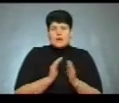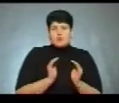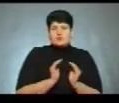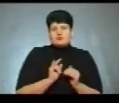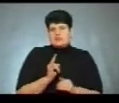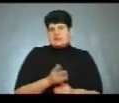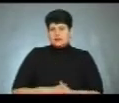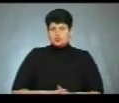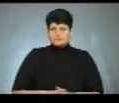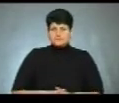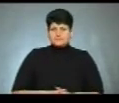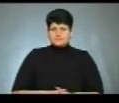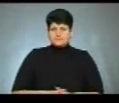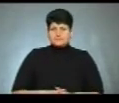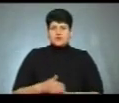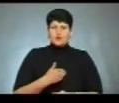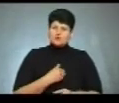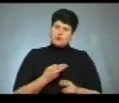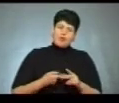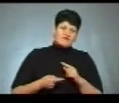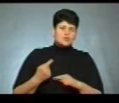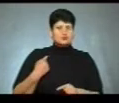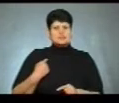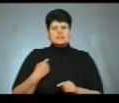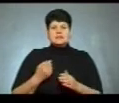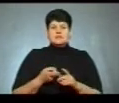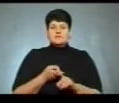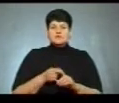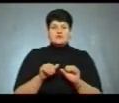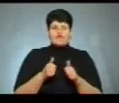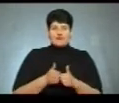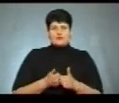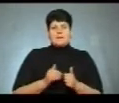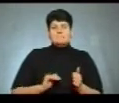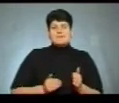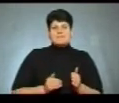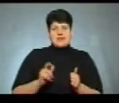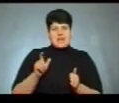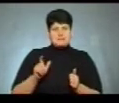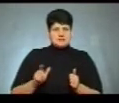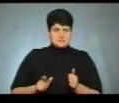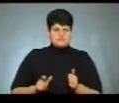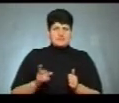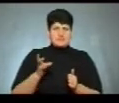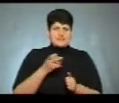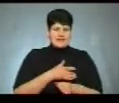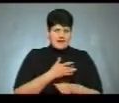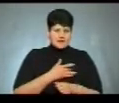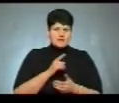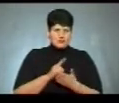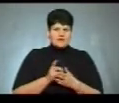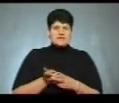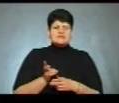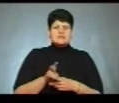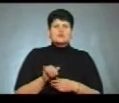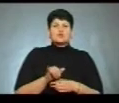дитиною. І все ж таки хочу повернутися з приводу оформлення фізичної особи-підприємця. Няня повинна звертатися